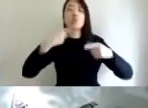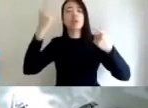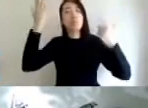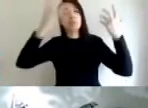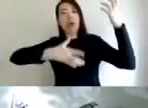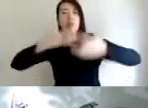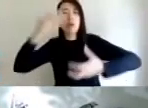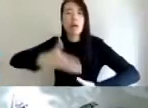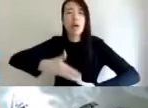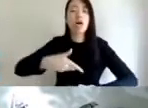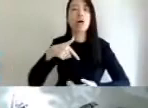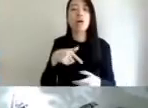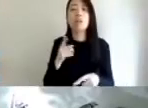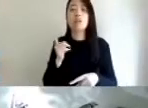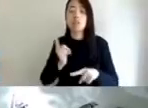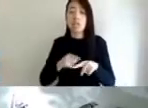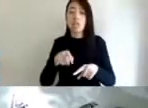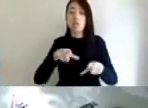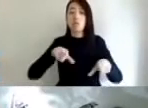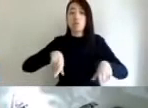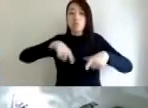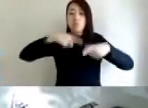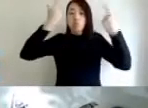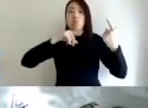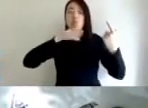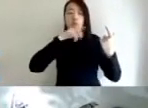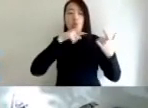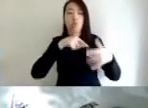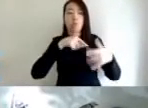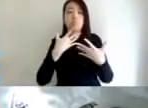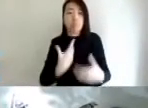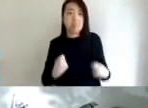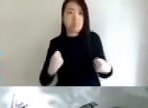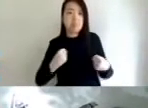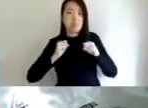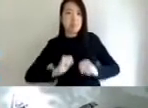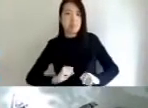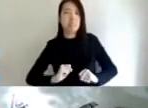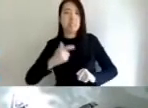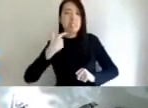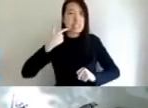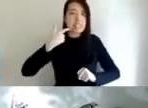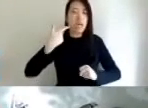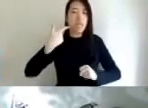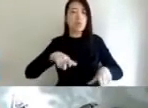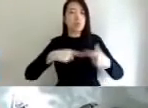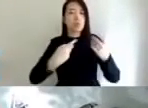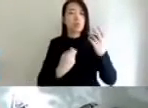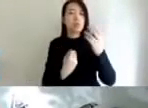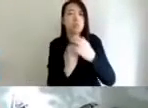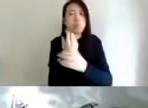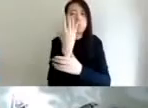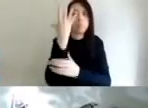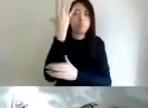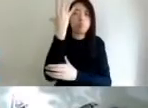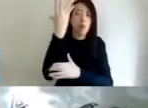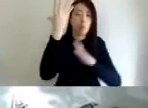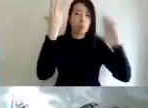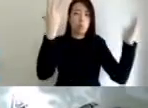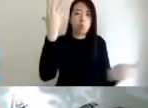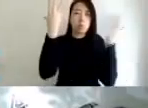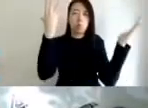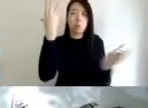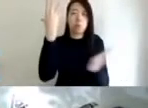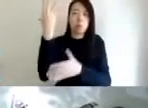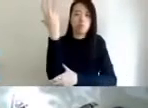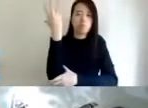树咧系如果佢够健康嘅话咧，佢系应该唔会咁容易打风嘅时候吹冧